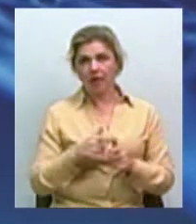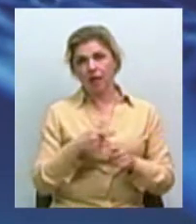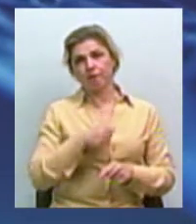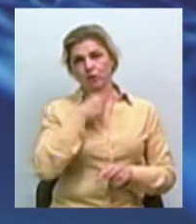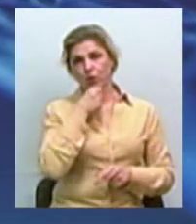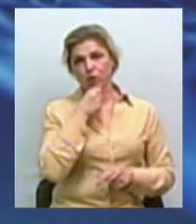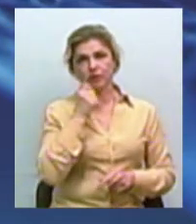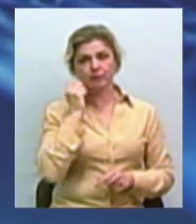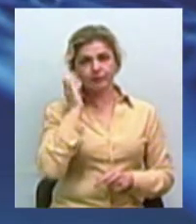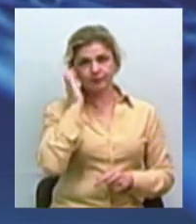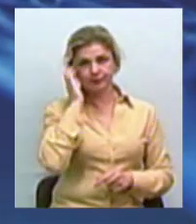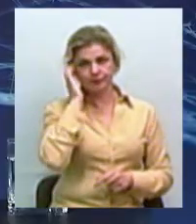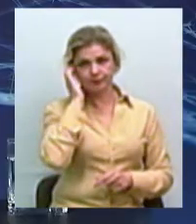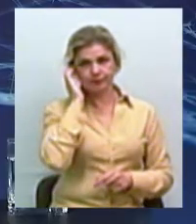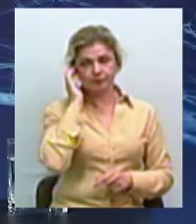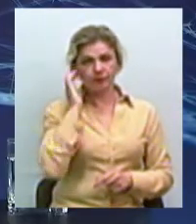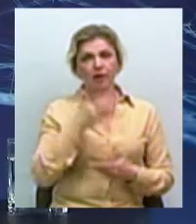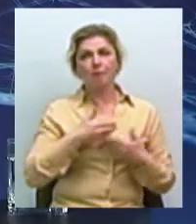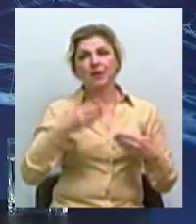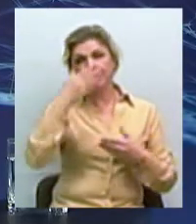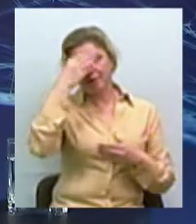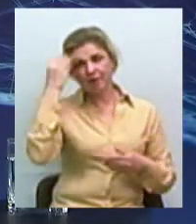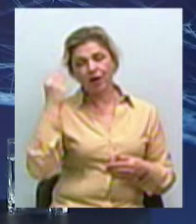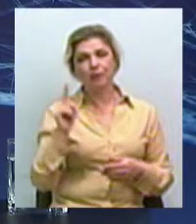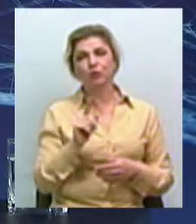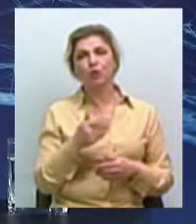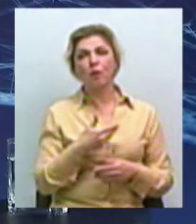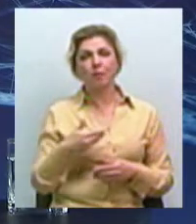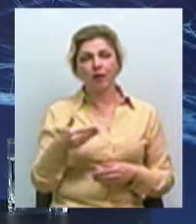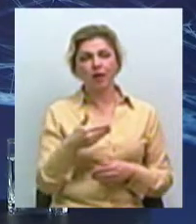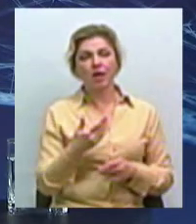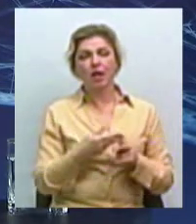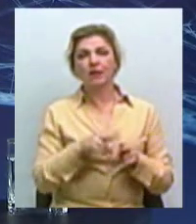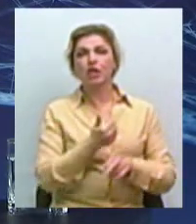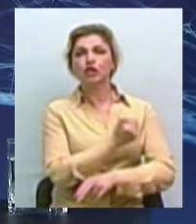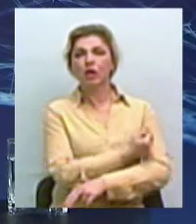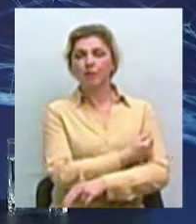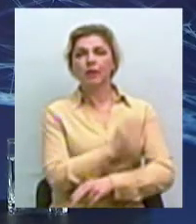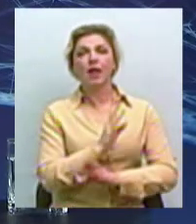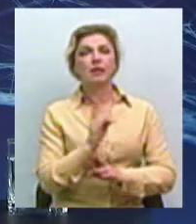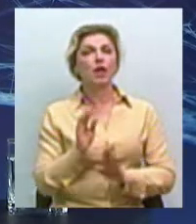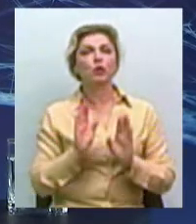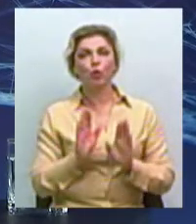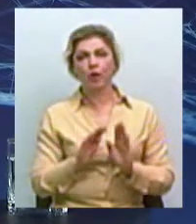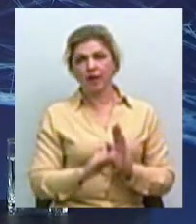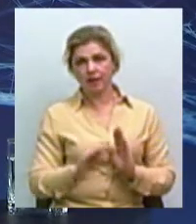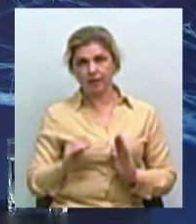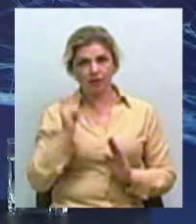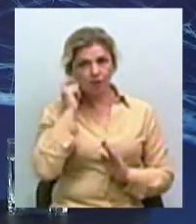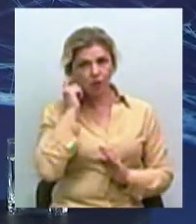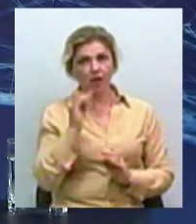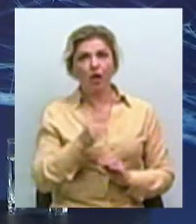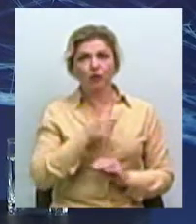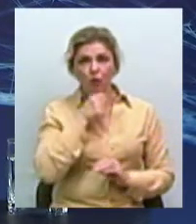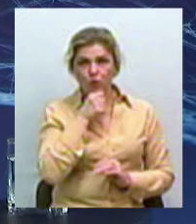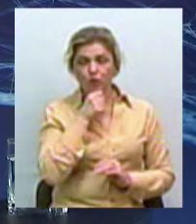віці? Ми забуваємо, що це щеплення проводиться не лише в дитячому віці, але й в